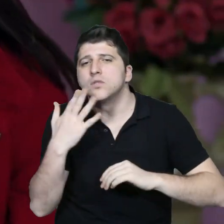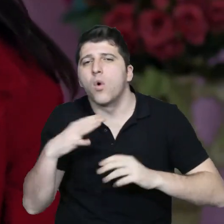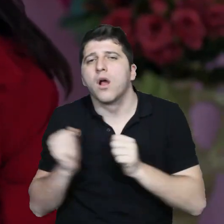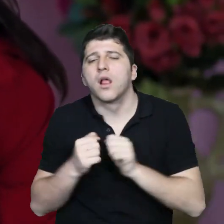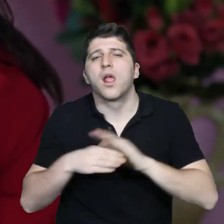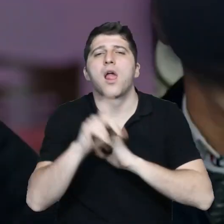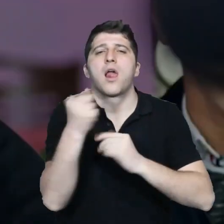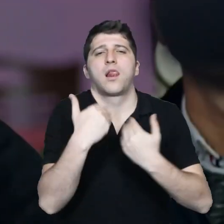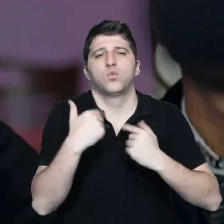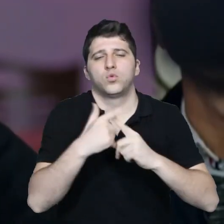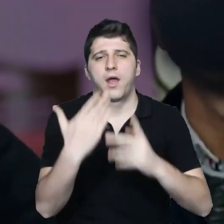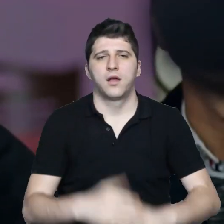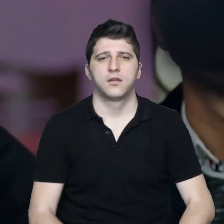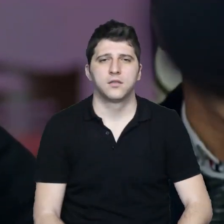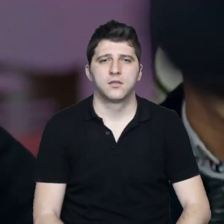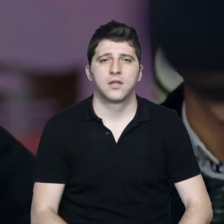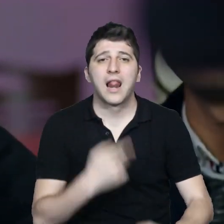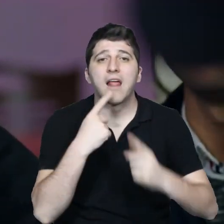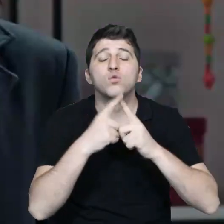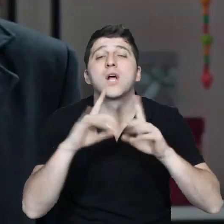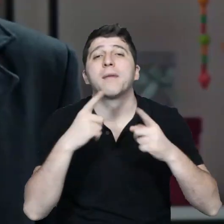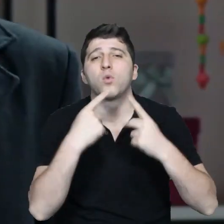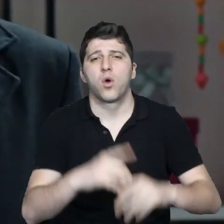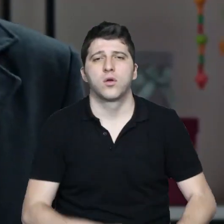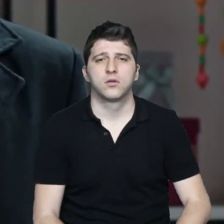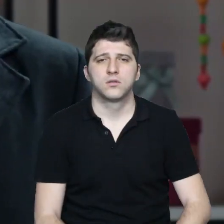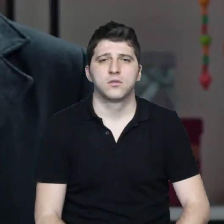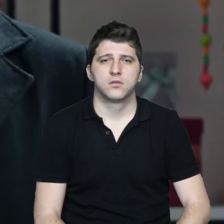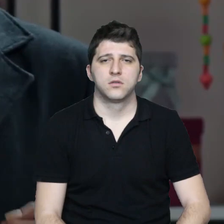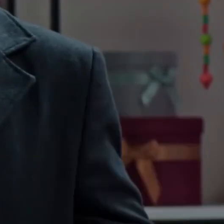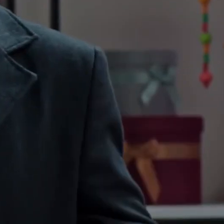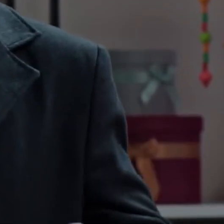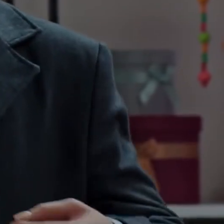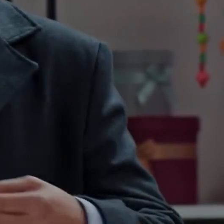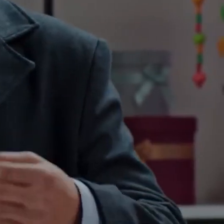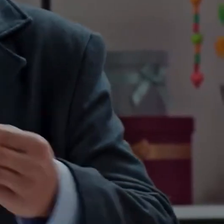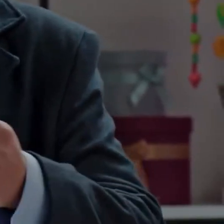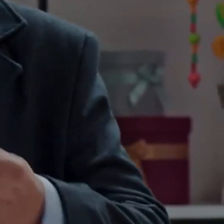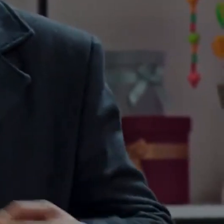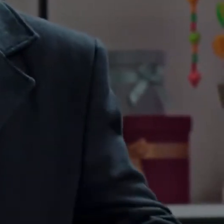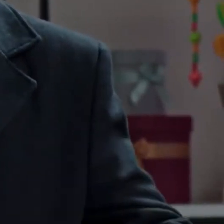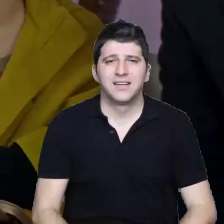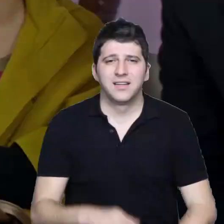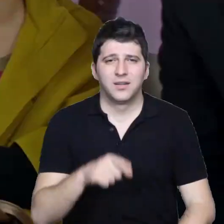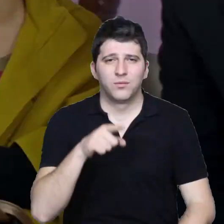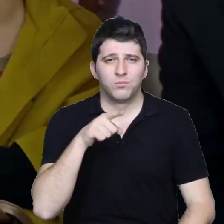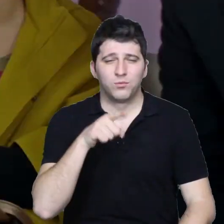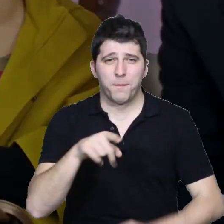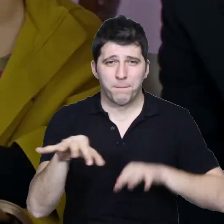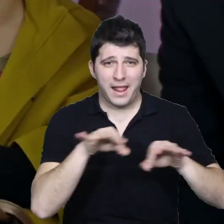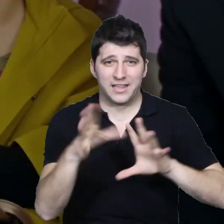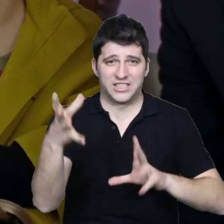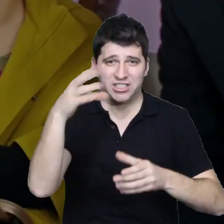Tuba Palis. Lafı uzatma diyor abi. Lafı bu kusursuz planı da